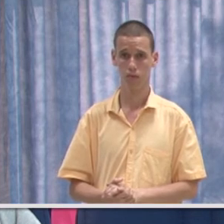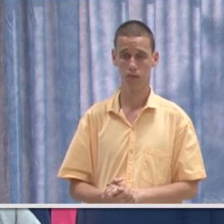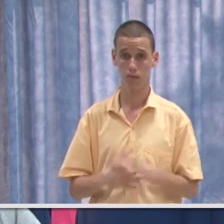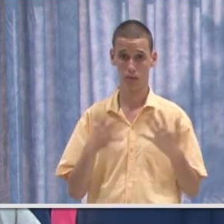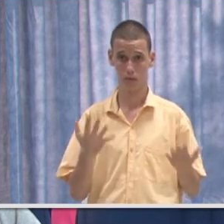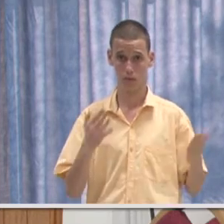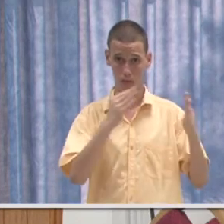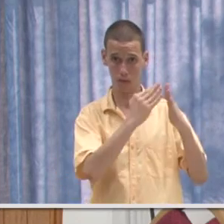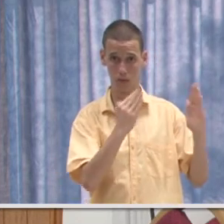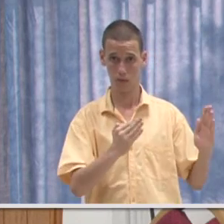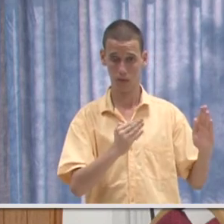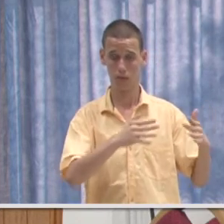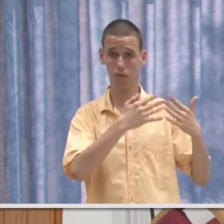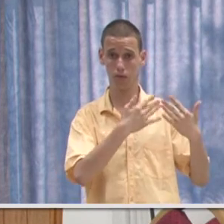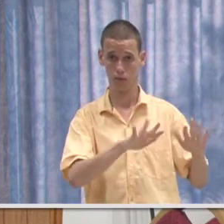Merci.